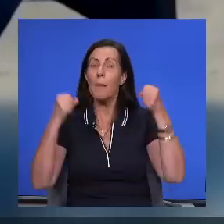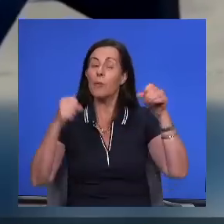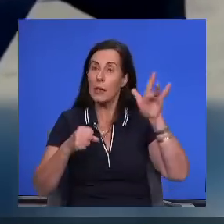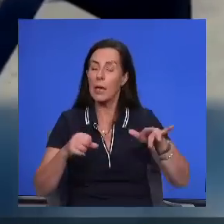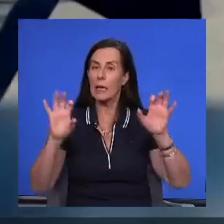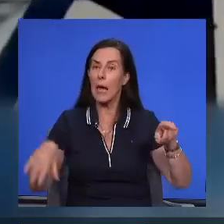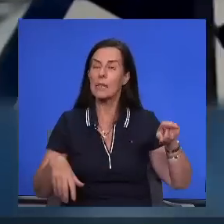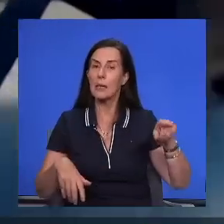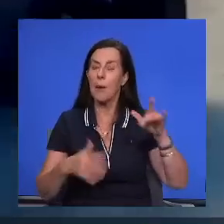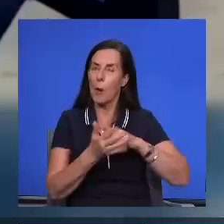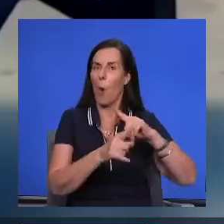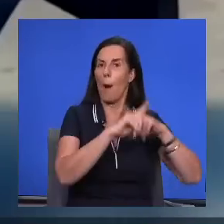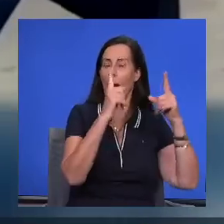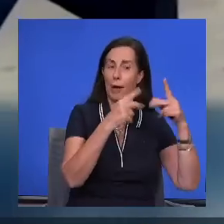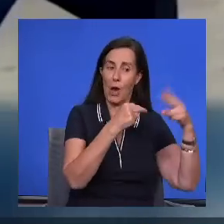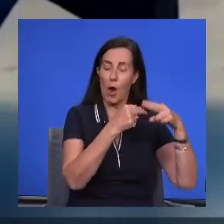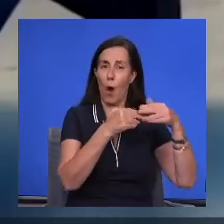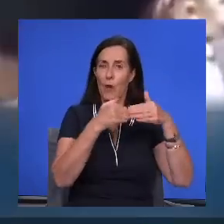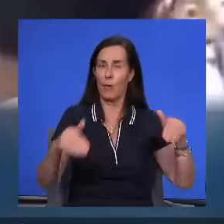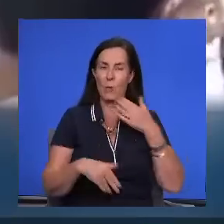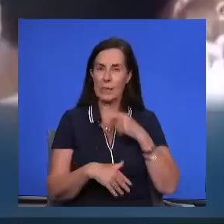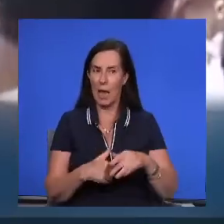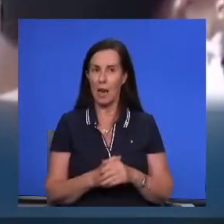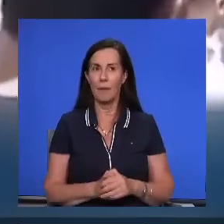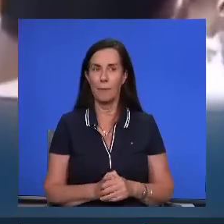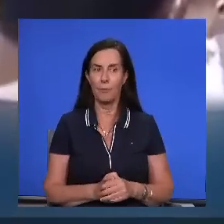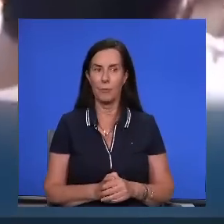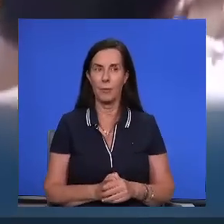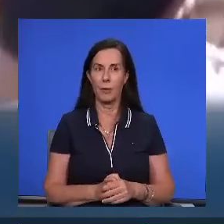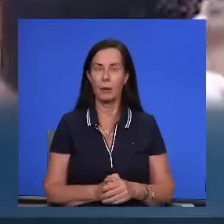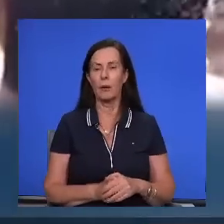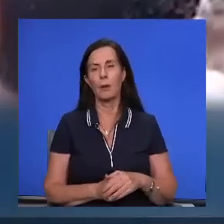אסד ממחוז דארה, לא הרחק מהגבול שלנו.